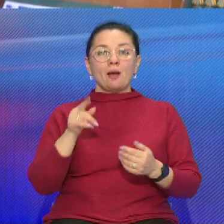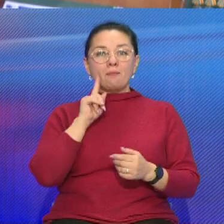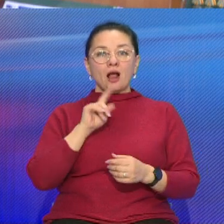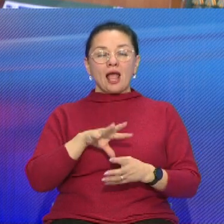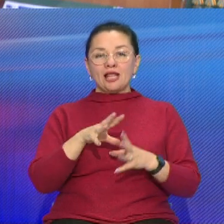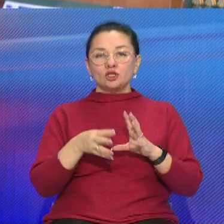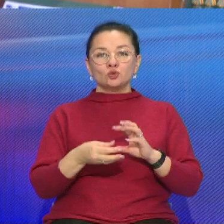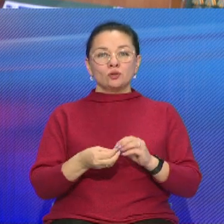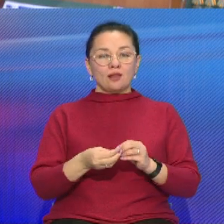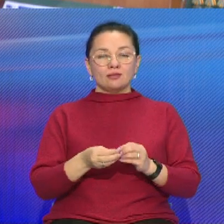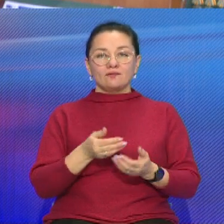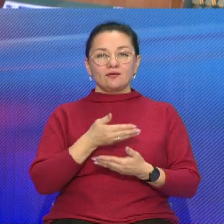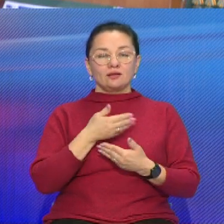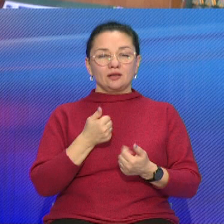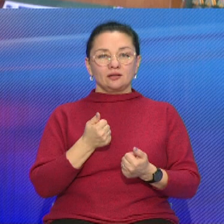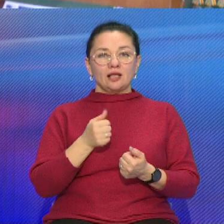сожалению. И